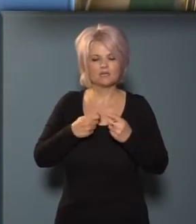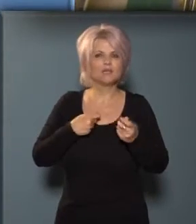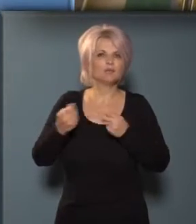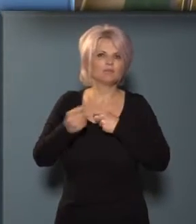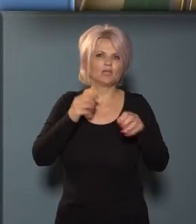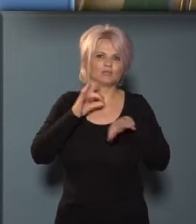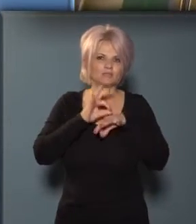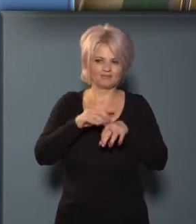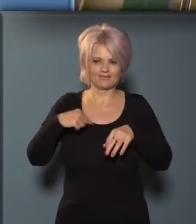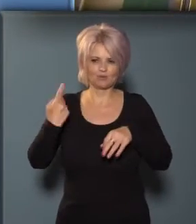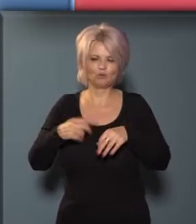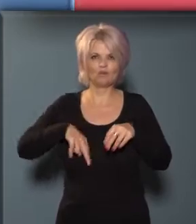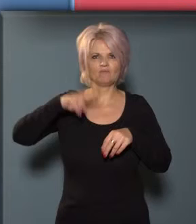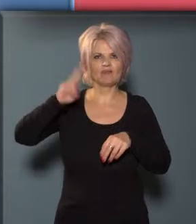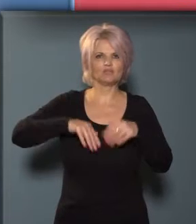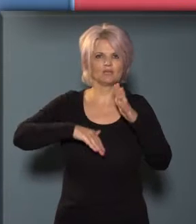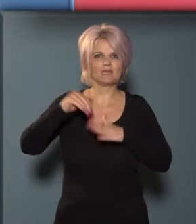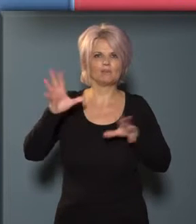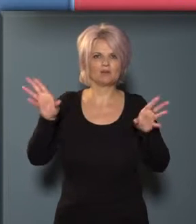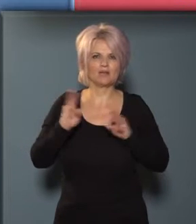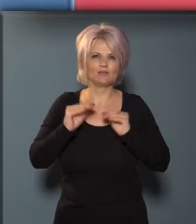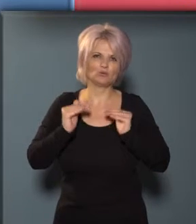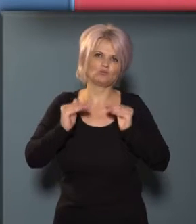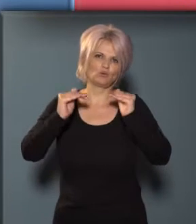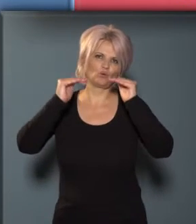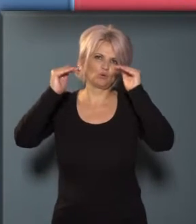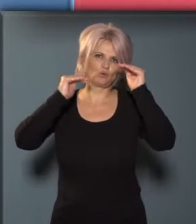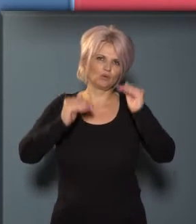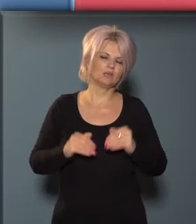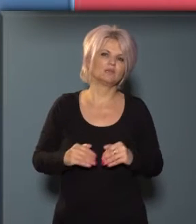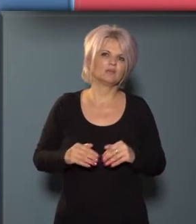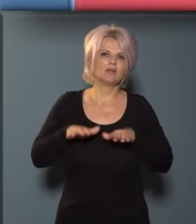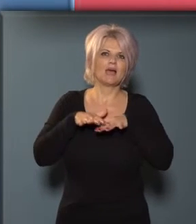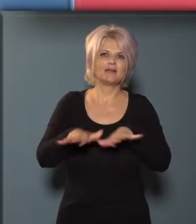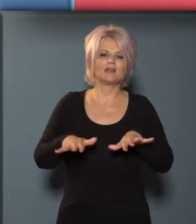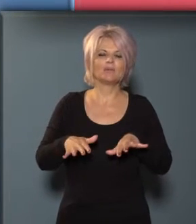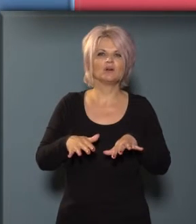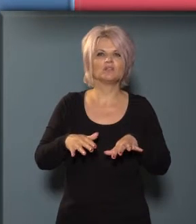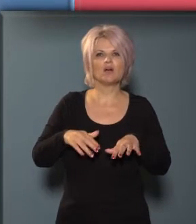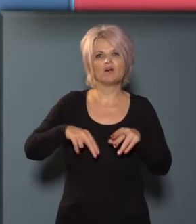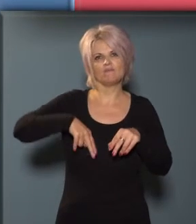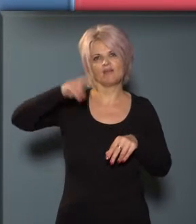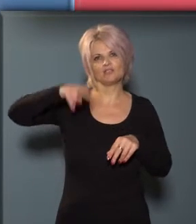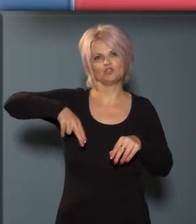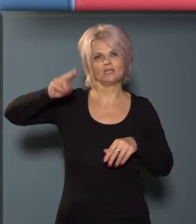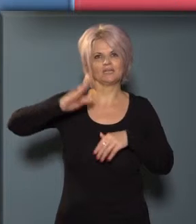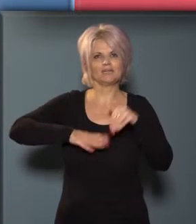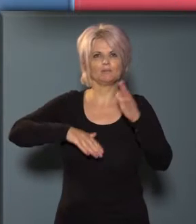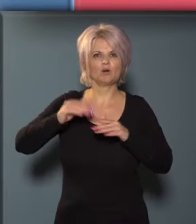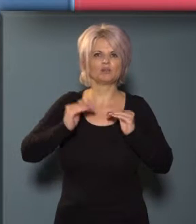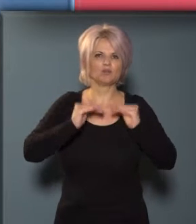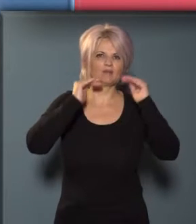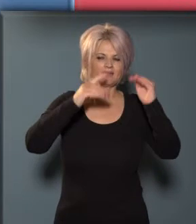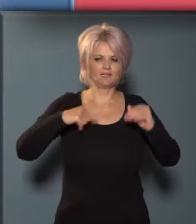együtt növekszünk. Egyik évről a másikra ez eltérhet, de általában a festékipar növekedésével növekszünk mi